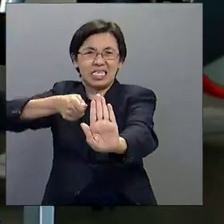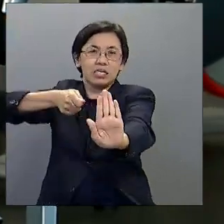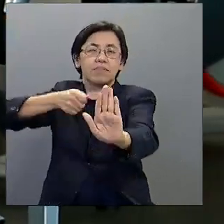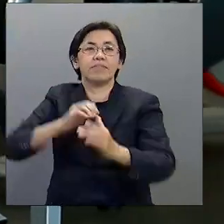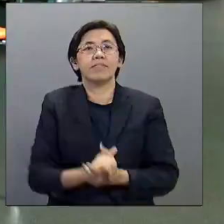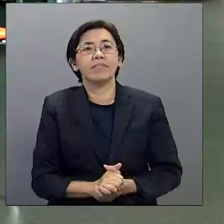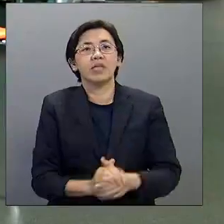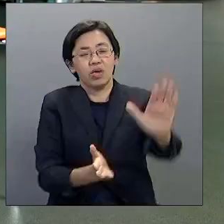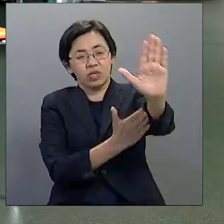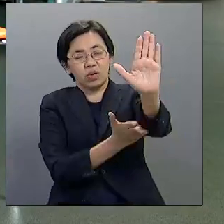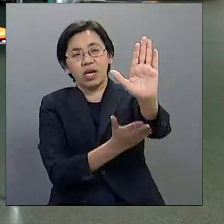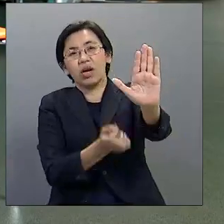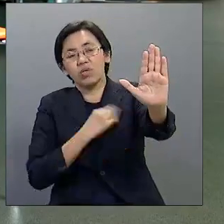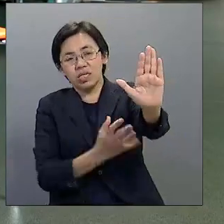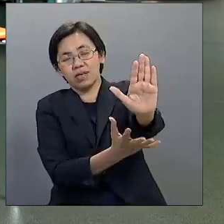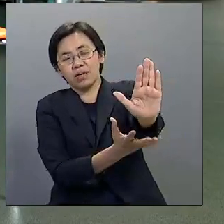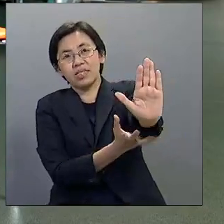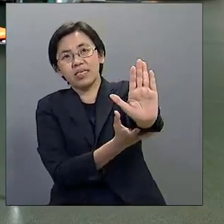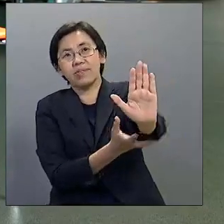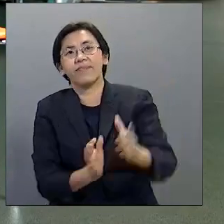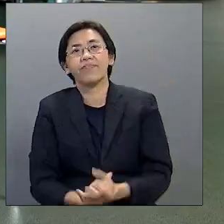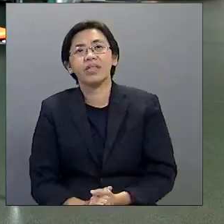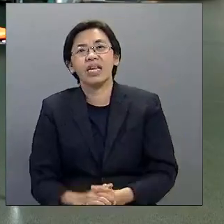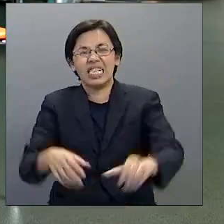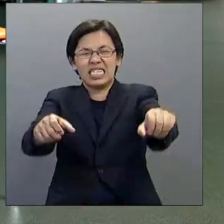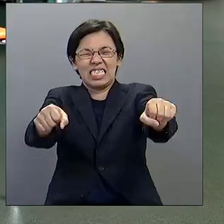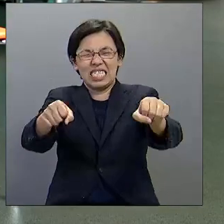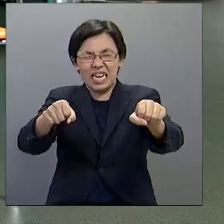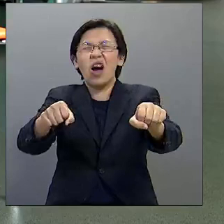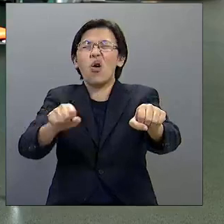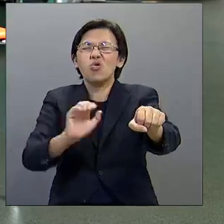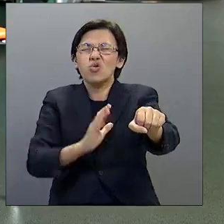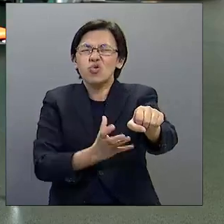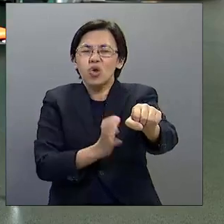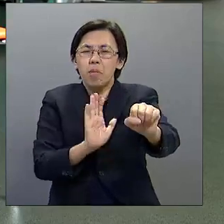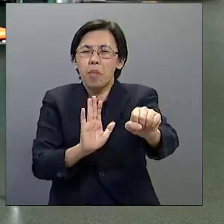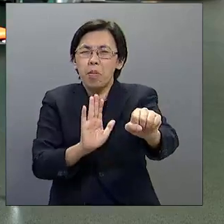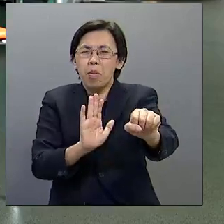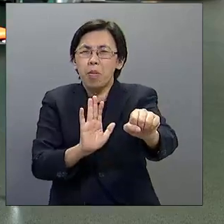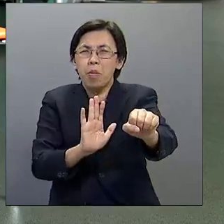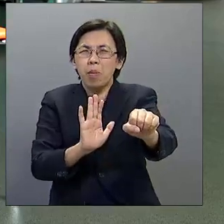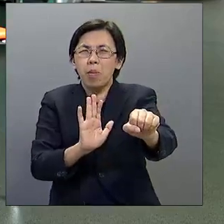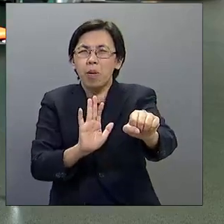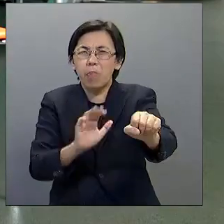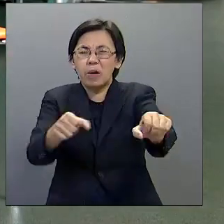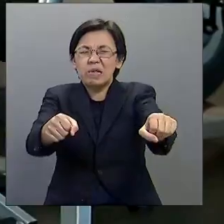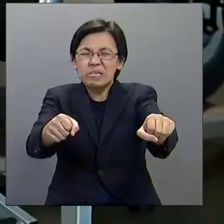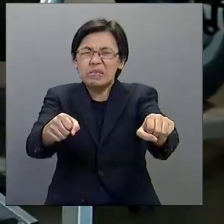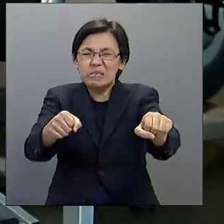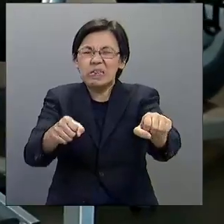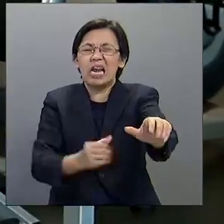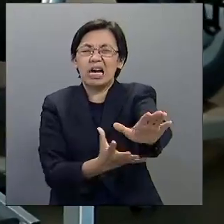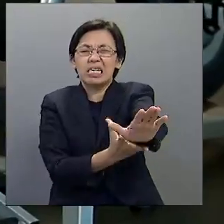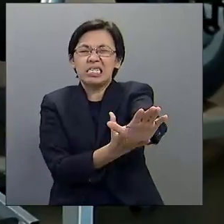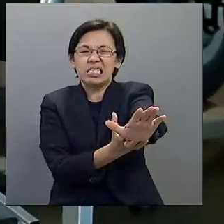ตรงนี้นะคะแต่แรกๆอาจจะดึงไม่ได้ขนาดนี้เพราะมันจะปวดมากนะคะค่อยๆเดี๋ยวเขาจะค่อยๆยืดได้เองแต่ถ้า